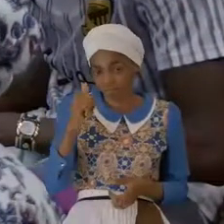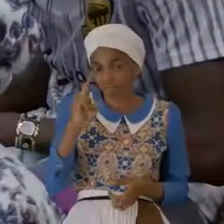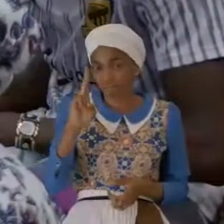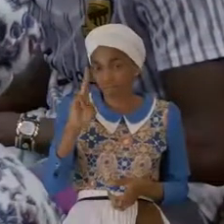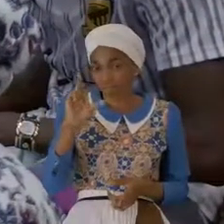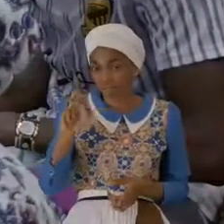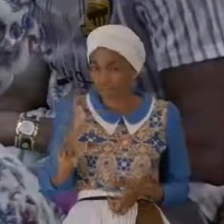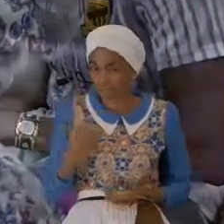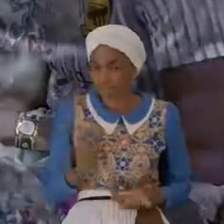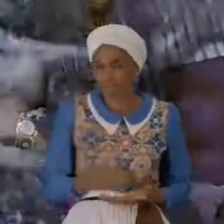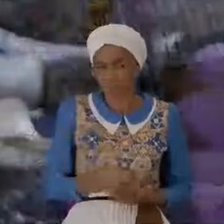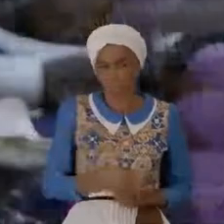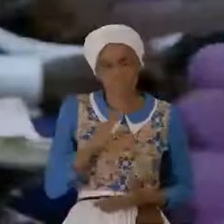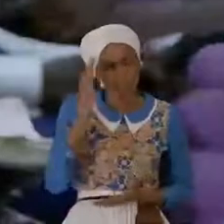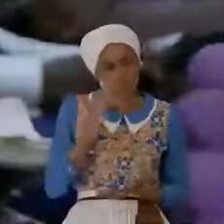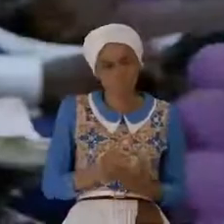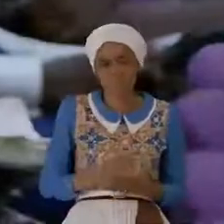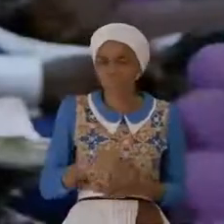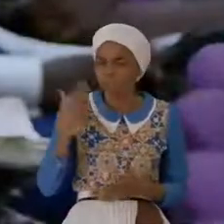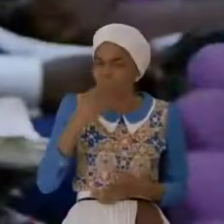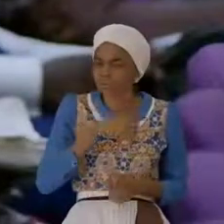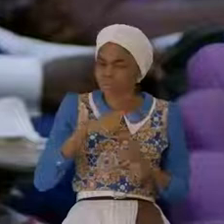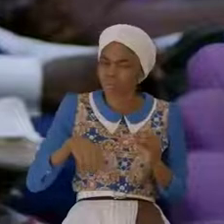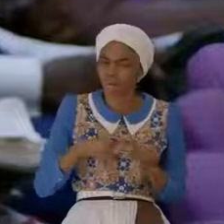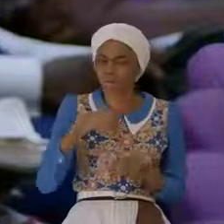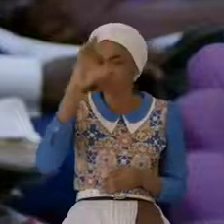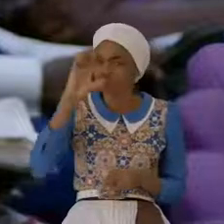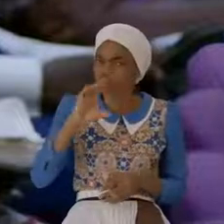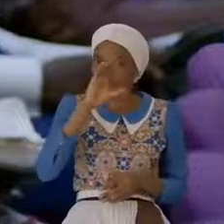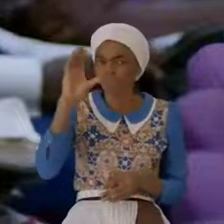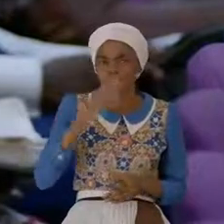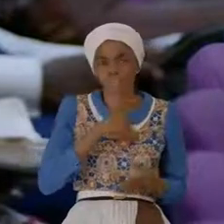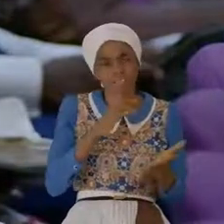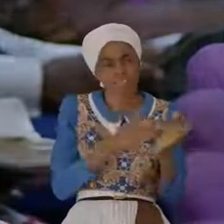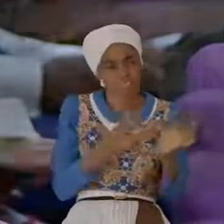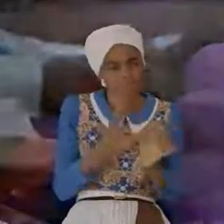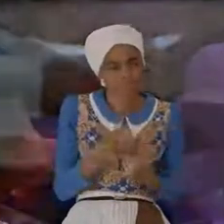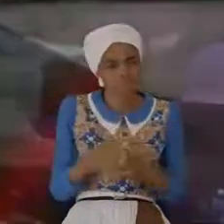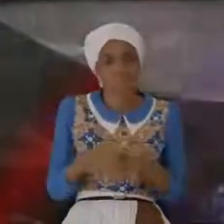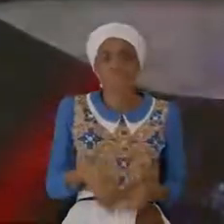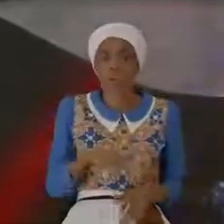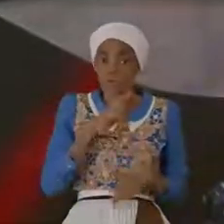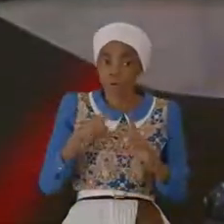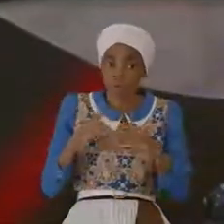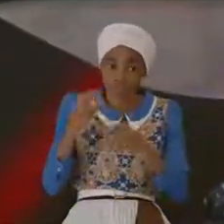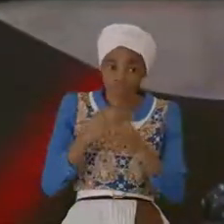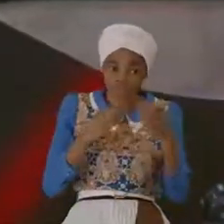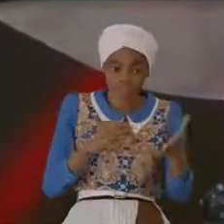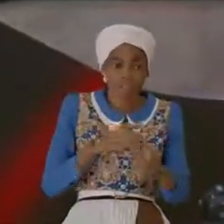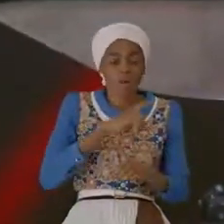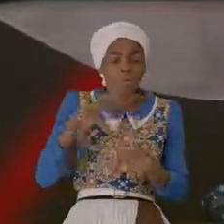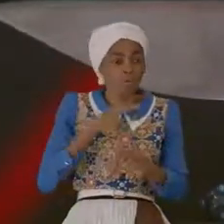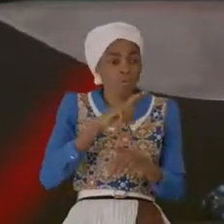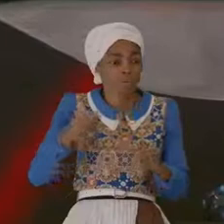tu ne fais que parler de la croix, etc. Arrivé là-bas, lorsque tu vas à d'autres lieux, qu'il prêche sur la circoncision,